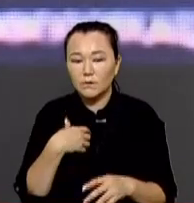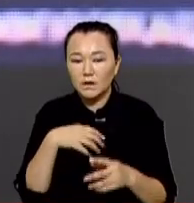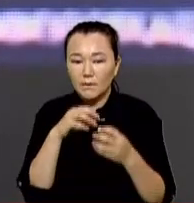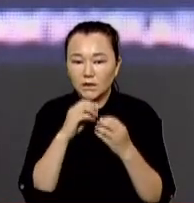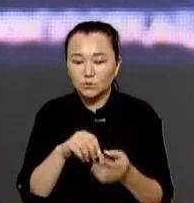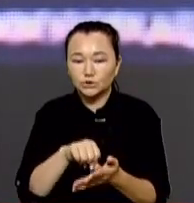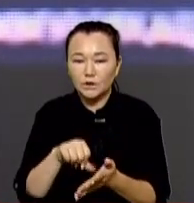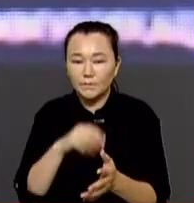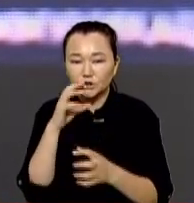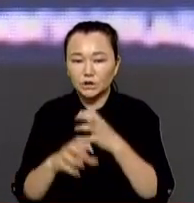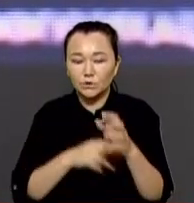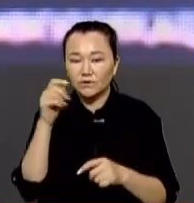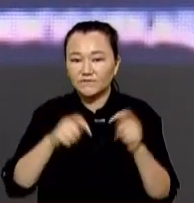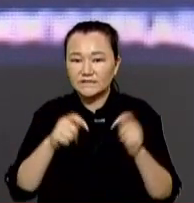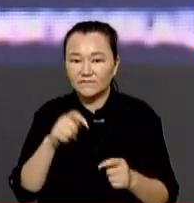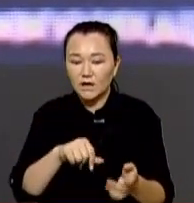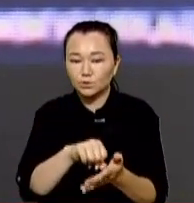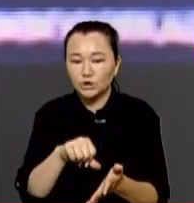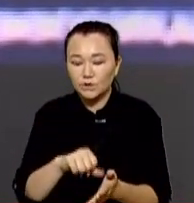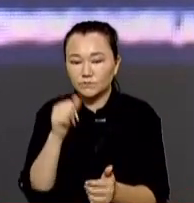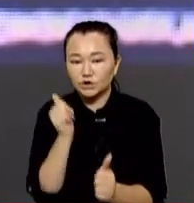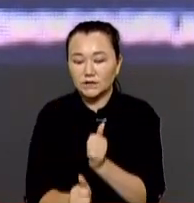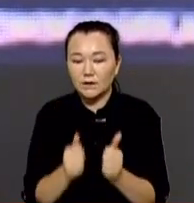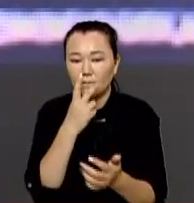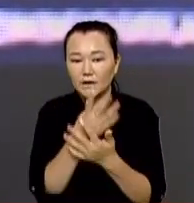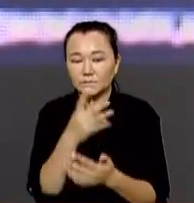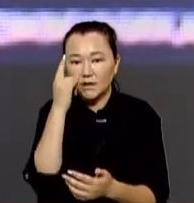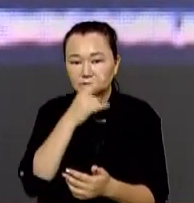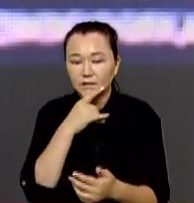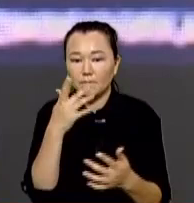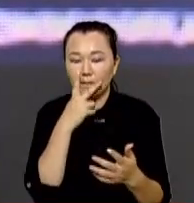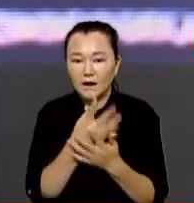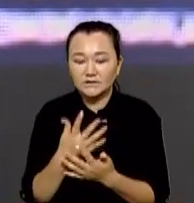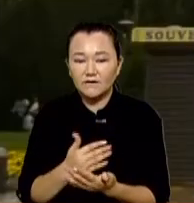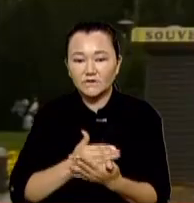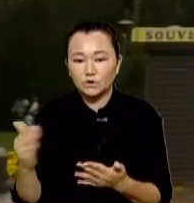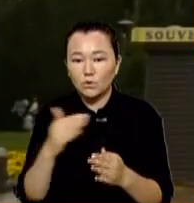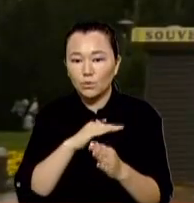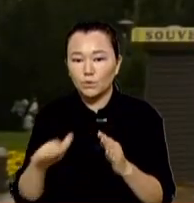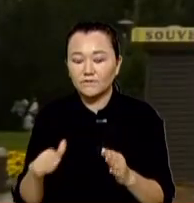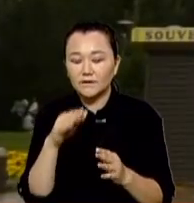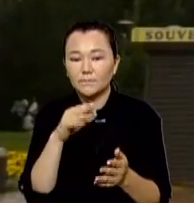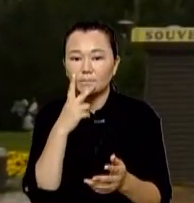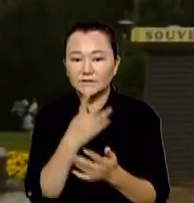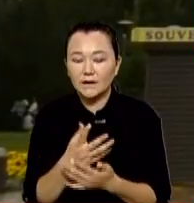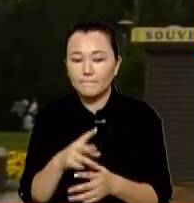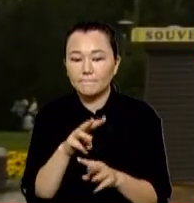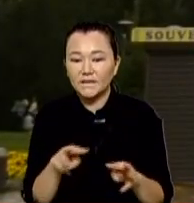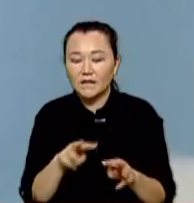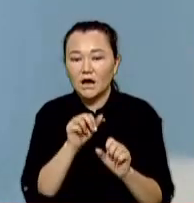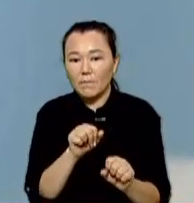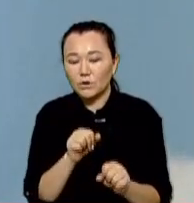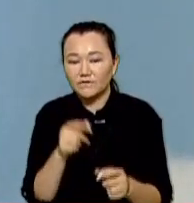участники международных фестивалей. Представляем Казахстан и демонстрируем высокий уровень. Представители Минобороны сообщили,